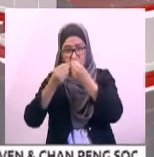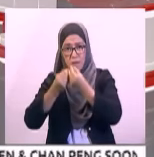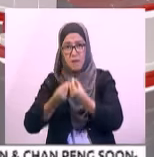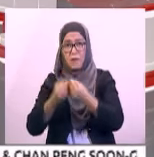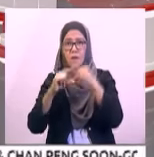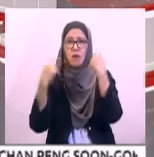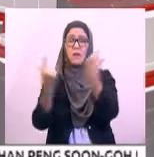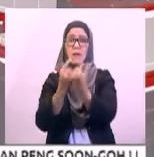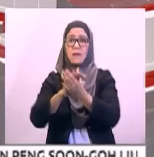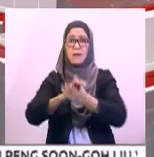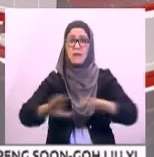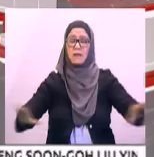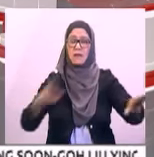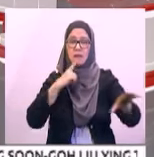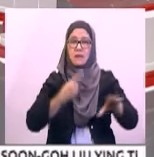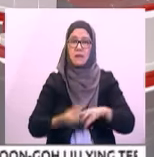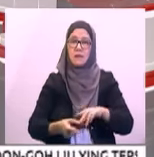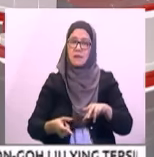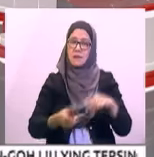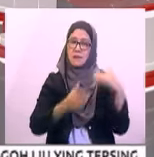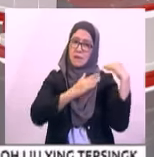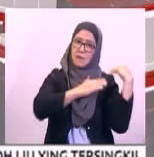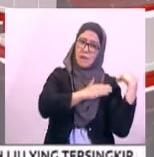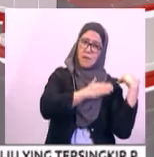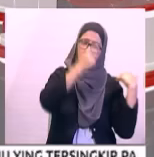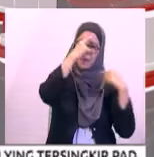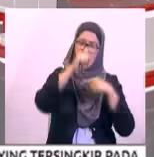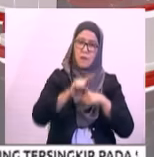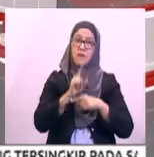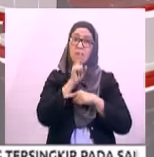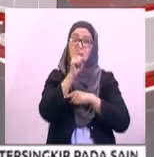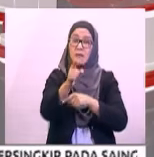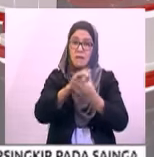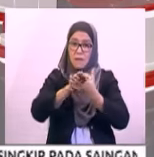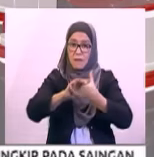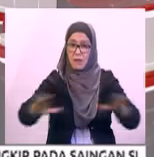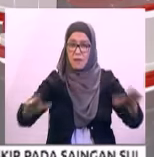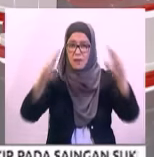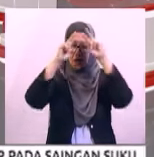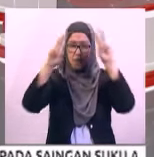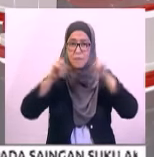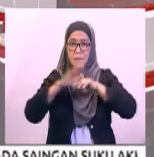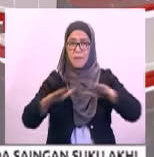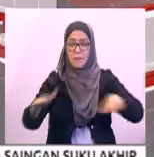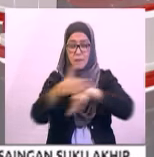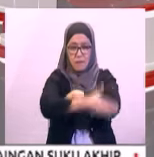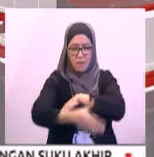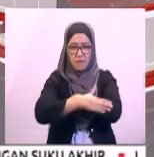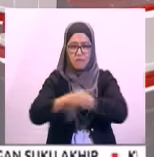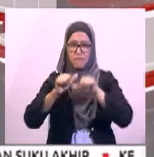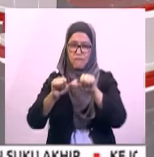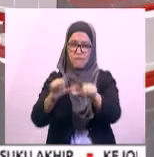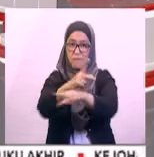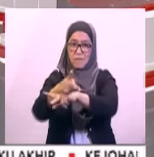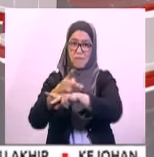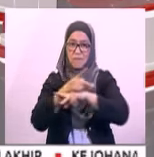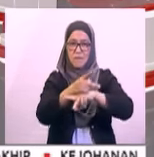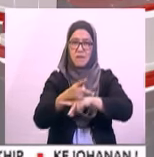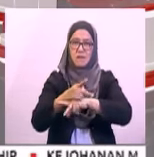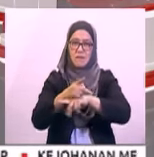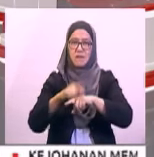bagi memastikan kedaulatan dan keamanan negara terus terpelihara. Lautan samudera yang terbentang luas kawasan operasi